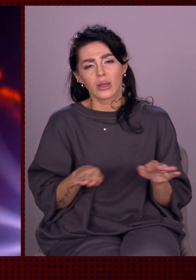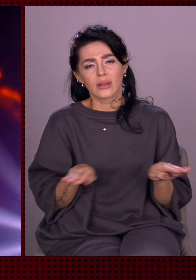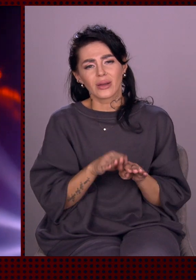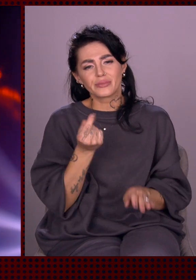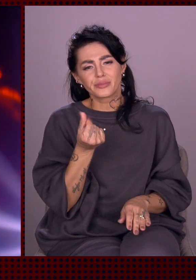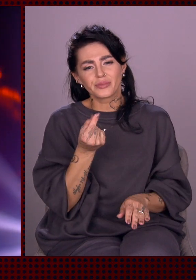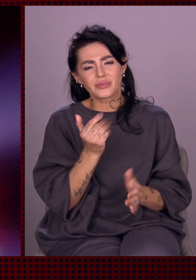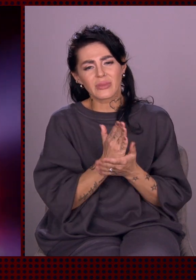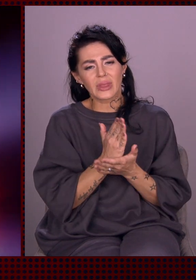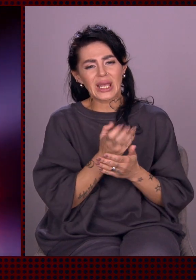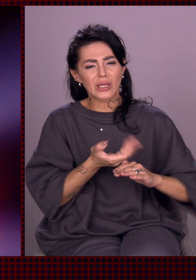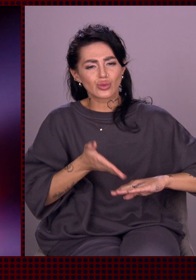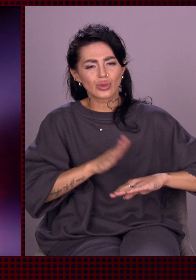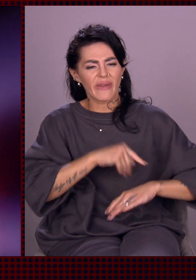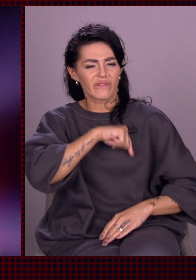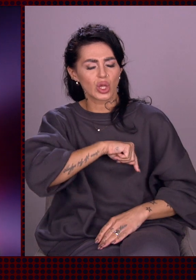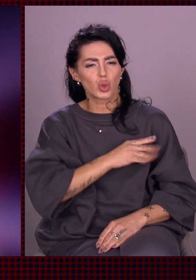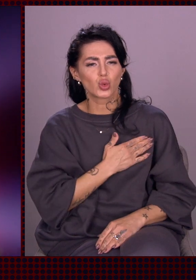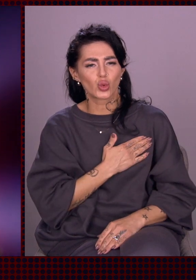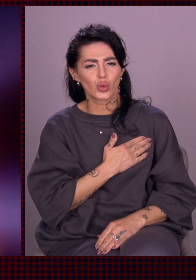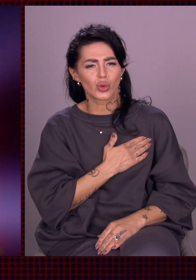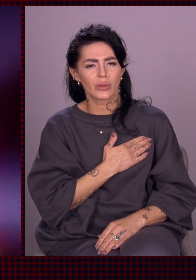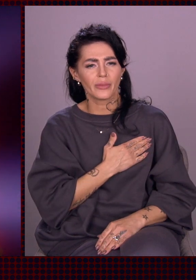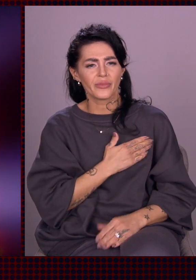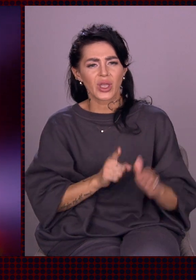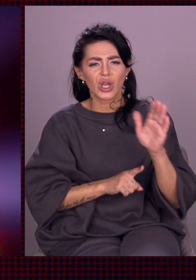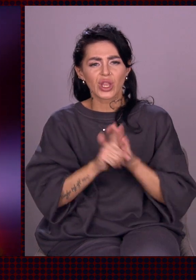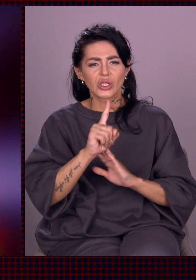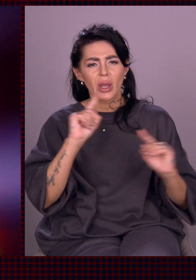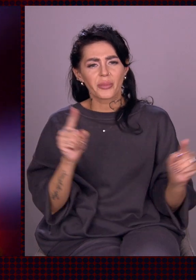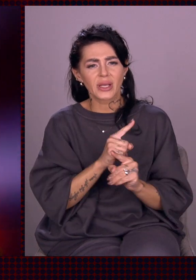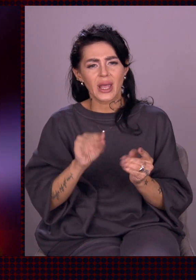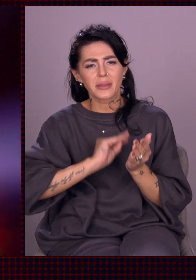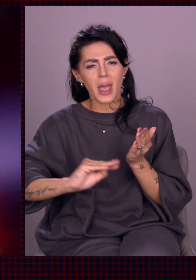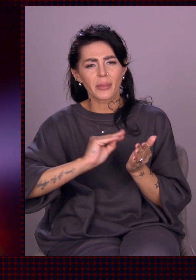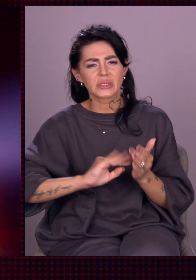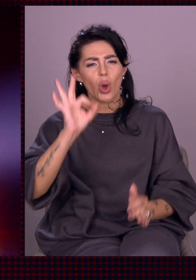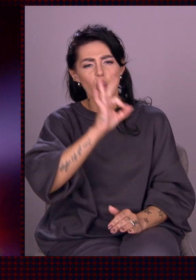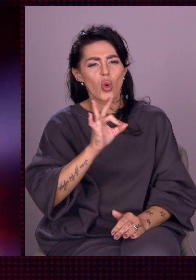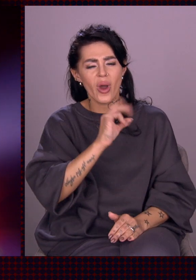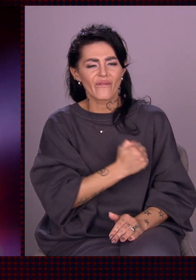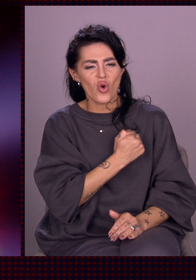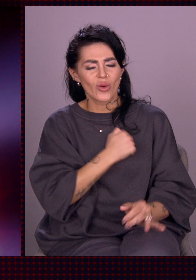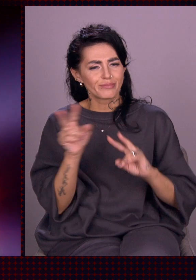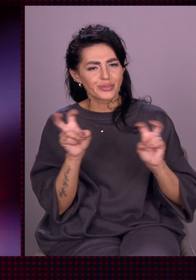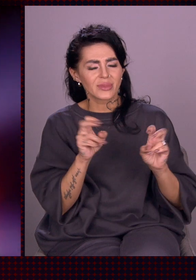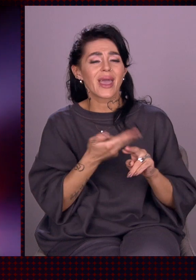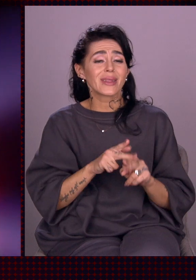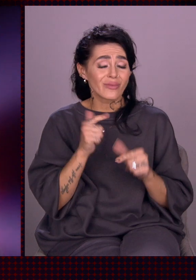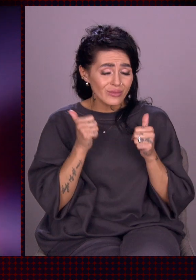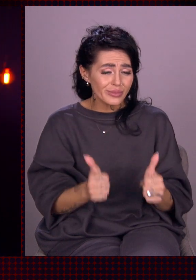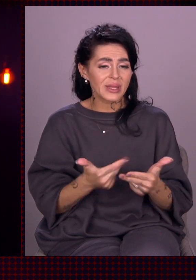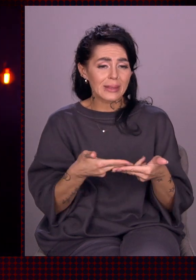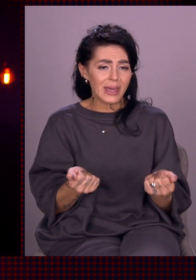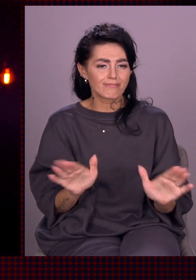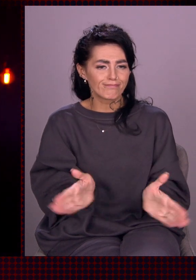трішки важкість є на душі. Бачите, зараз дуже багато пісень почали писати на військові тематики, патріотичні, і це є дуже добре, які